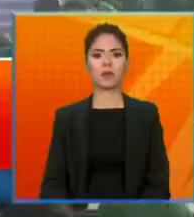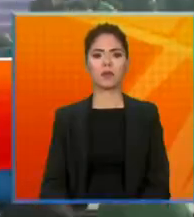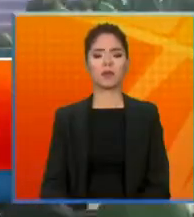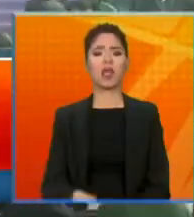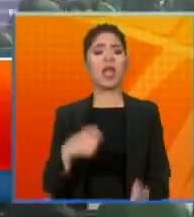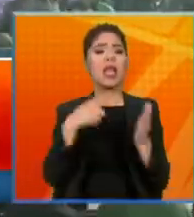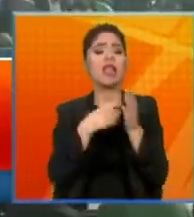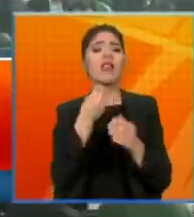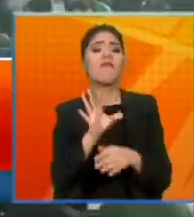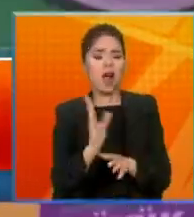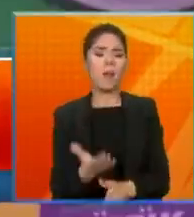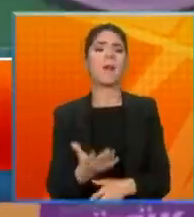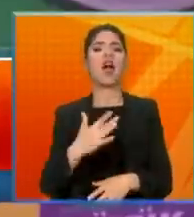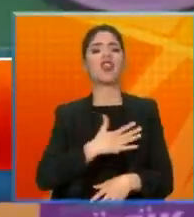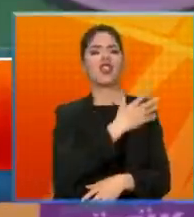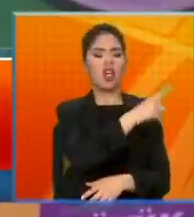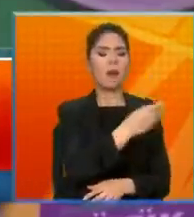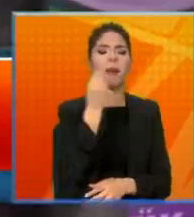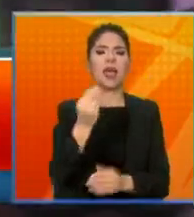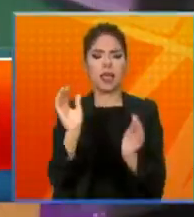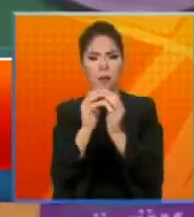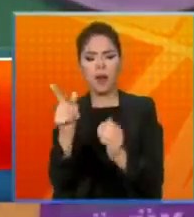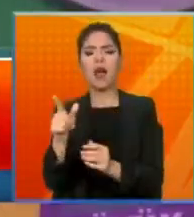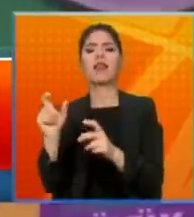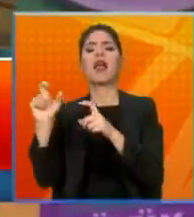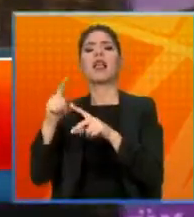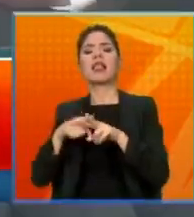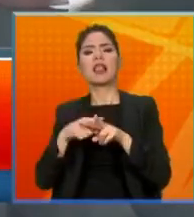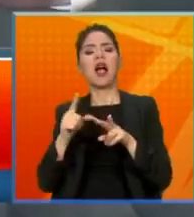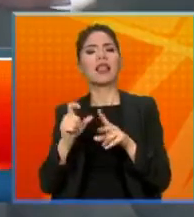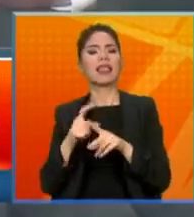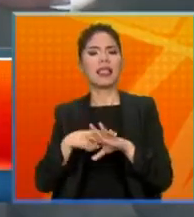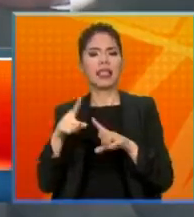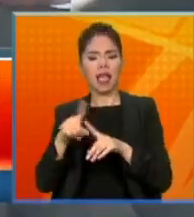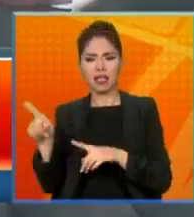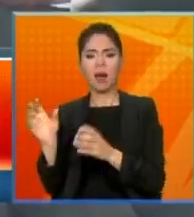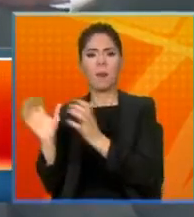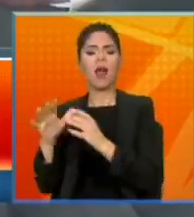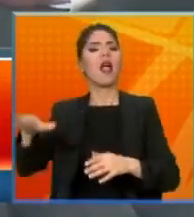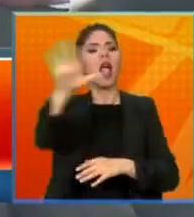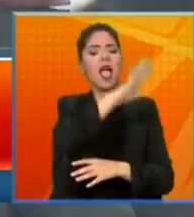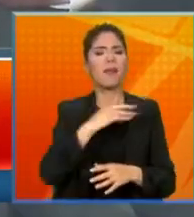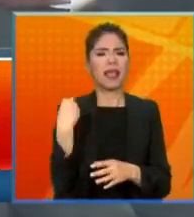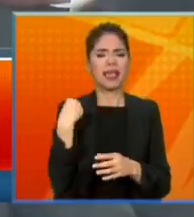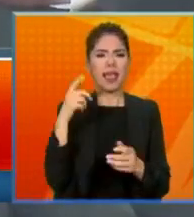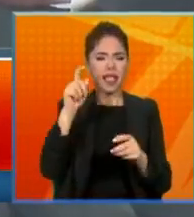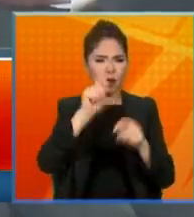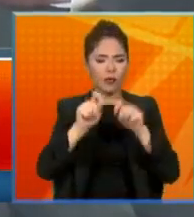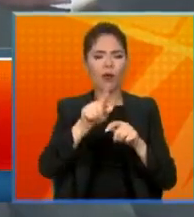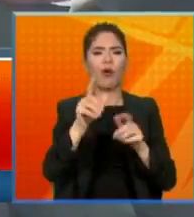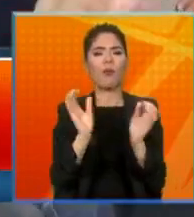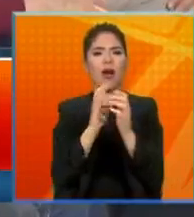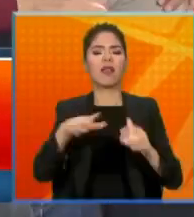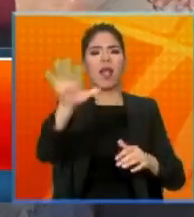İsim vermediler ama CHP, İyi Parti ve Saadet Partisi'ne, hatta yeni kurulan partilere çağrı yaptılar. İttifak